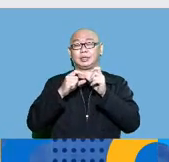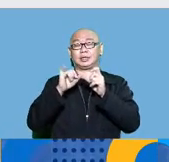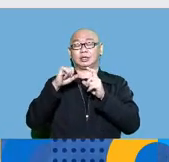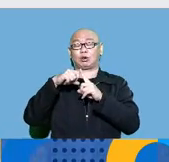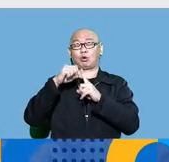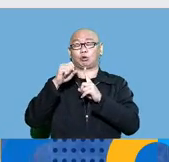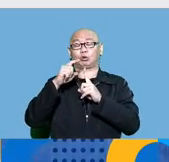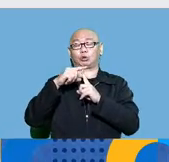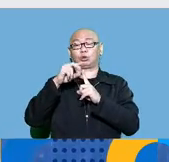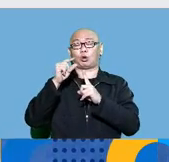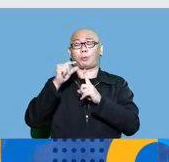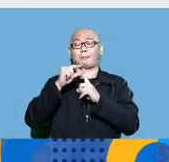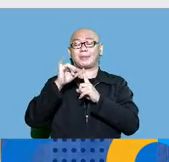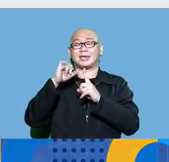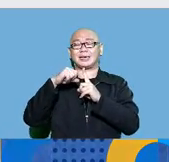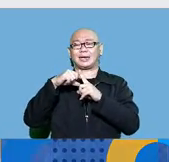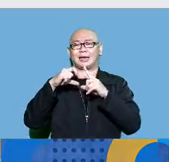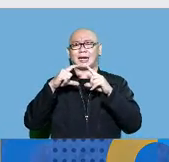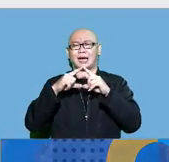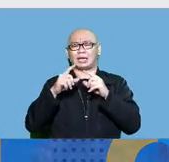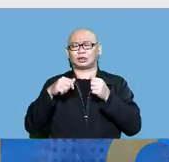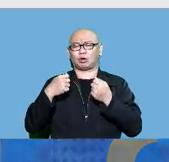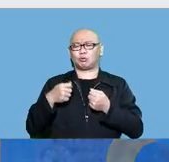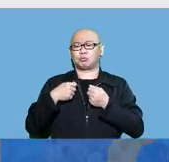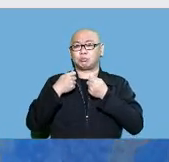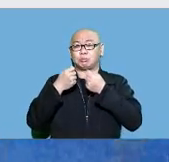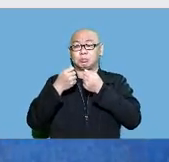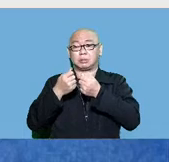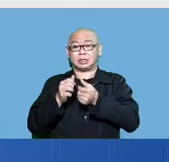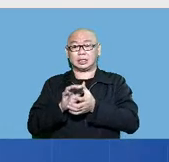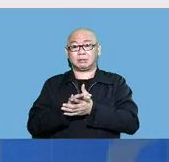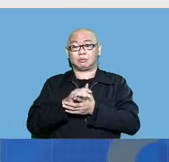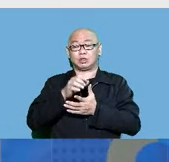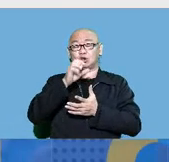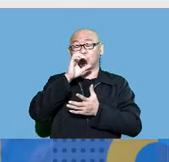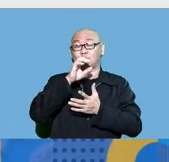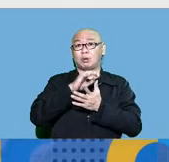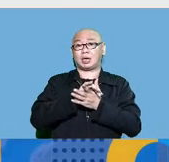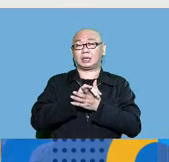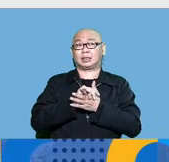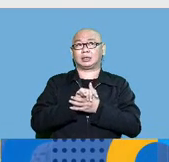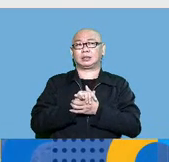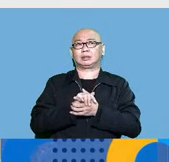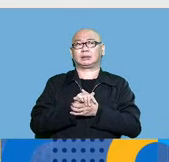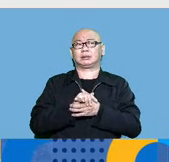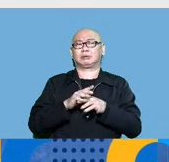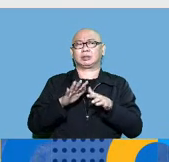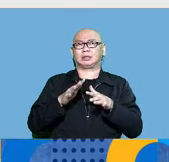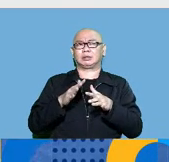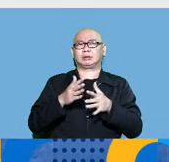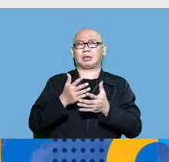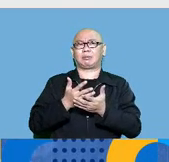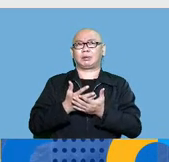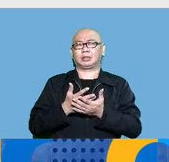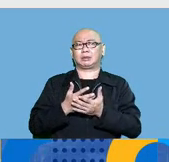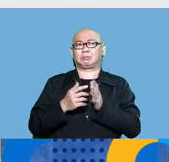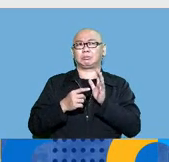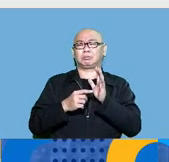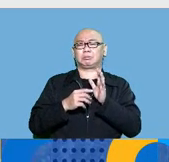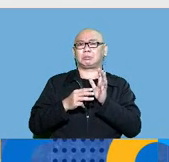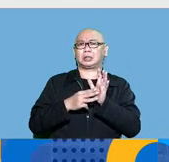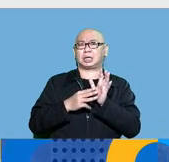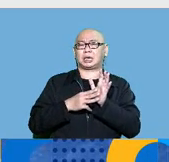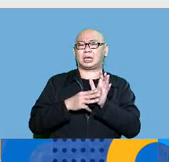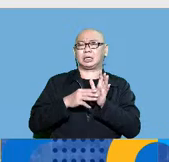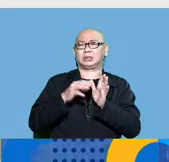psikotropika ataupun mungkin membeli minuman beralkohol, seringkali mereka mendapat kendala, tidak